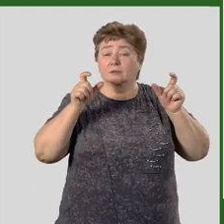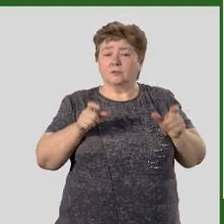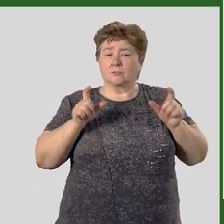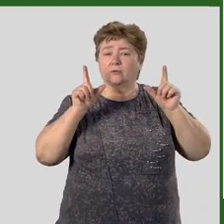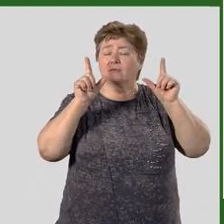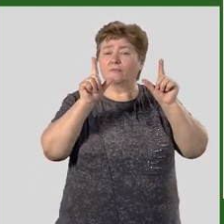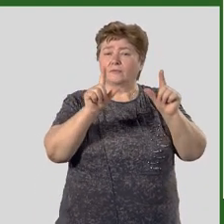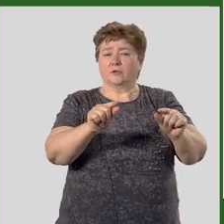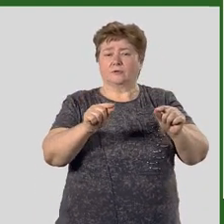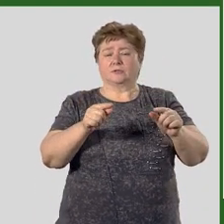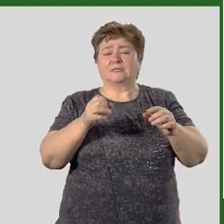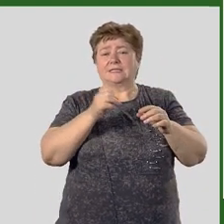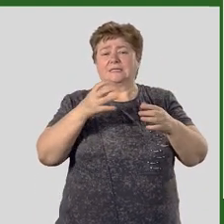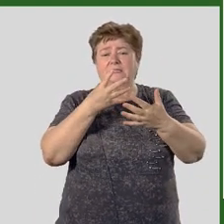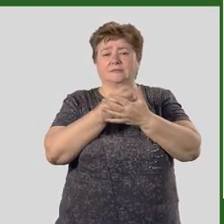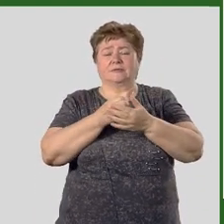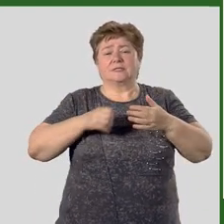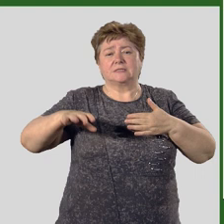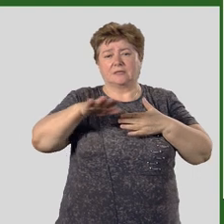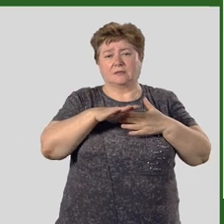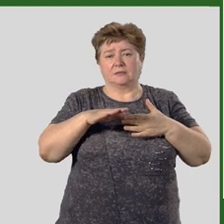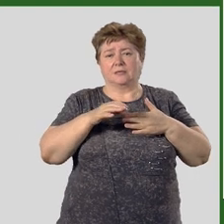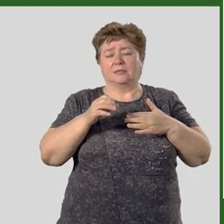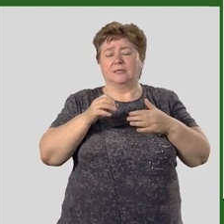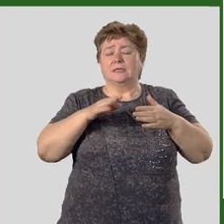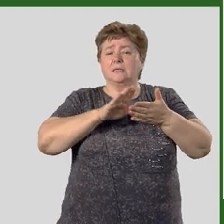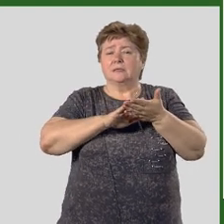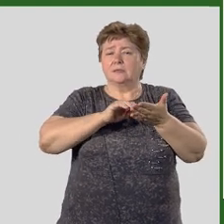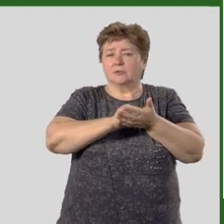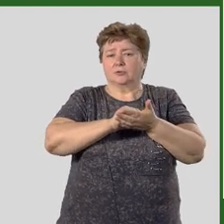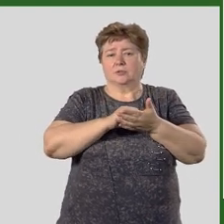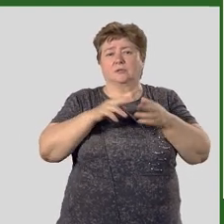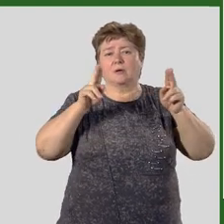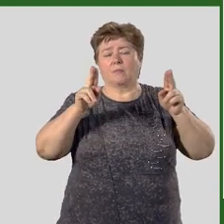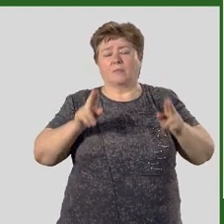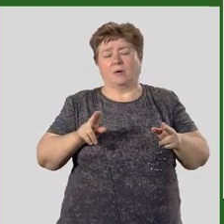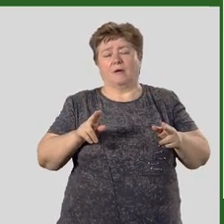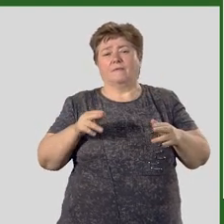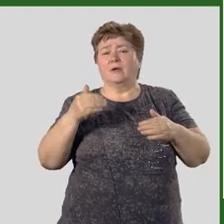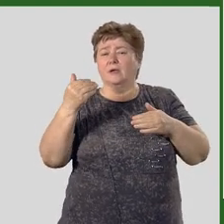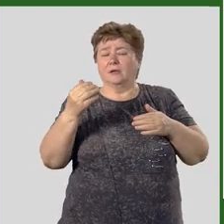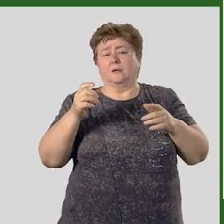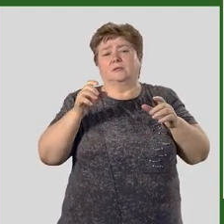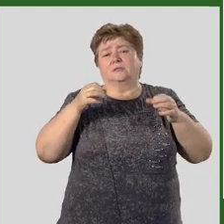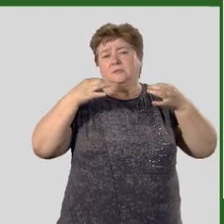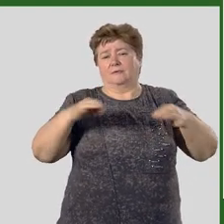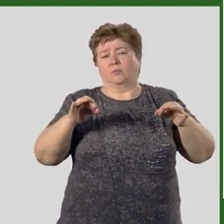Человек, выехавший из своей страны из-за нарушений его прав и свобод.